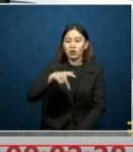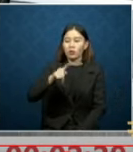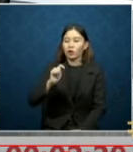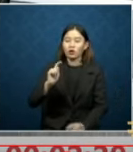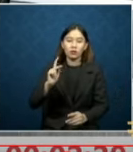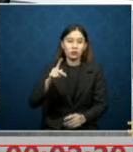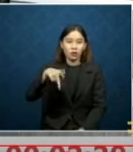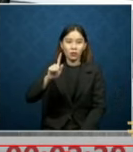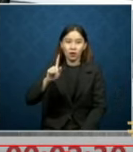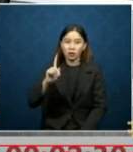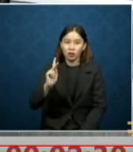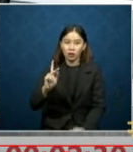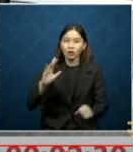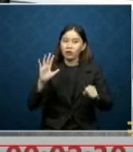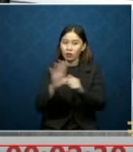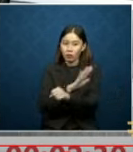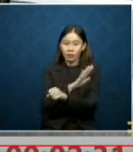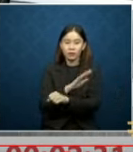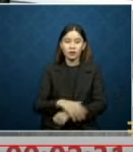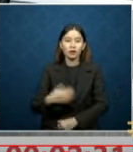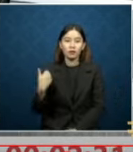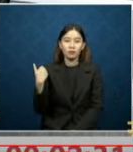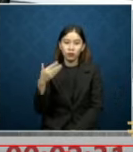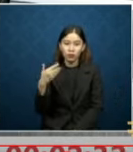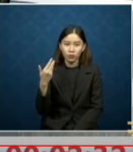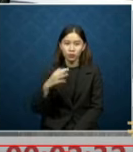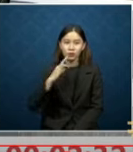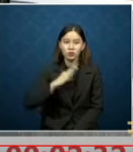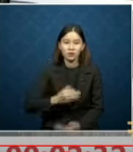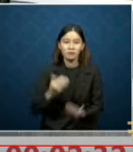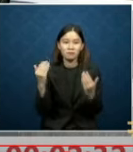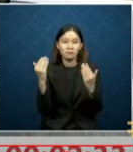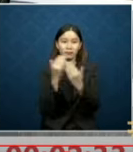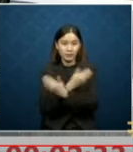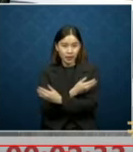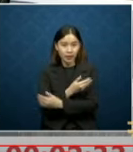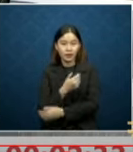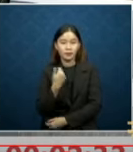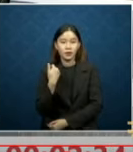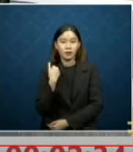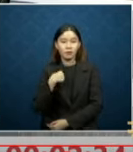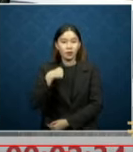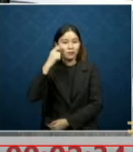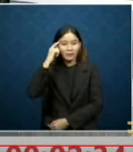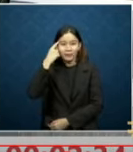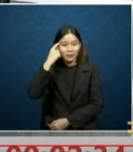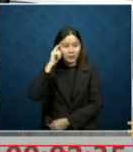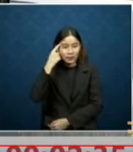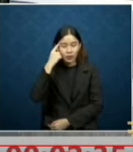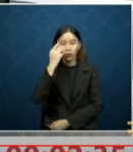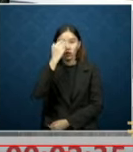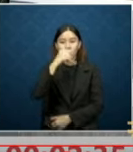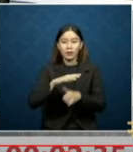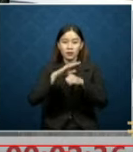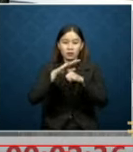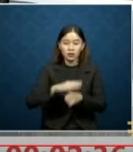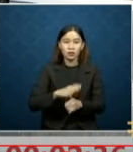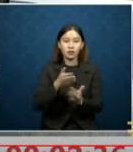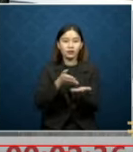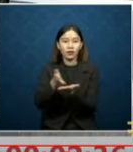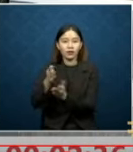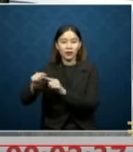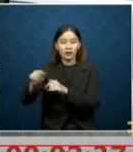ที่เลยนะครับหลังๆก็รู้สึกว่าจะเปลี่ยนไปผมก็ไม่ทราบเพราะถูกแรงกดดันจากหลายฝ่